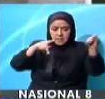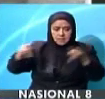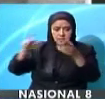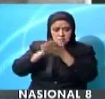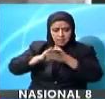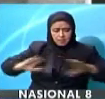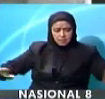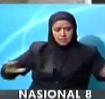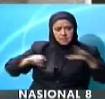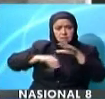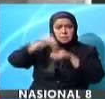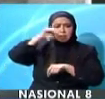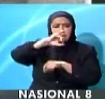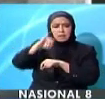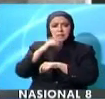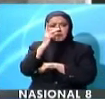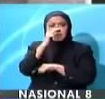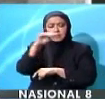dikeluarkan oleh JKJR